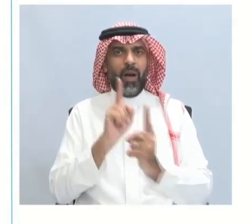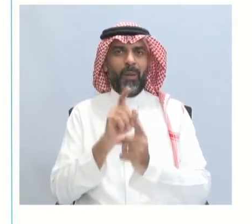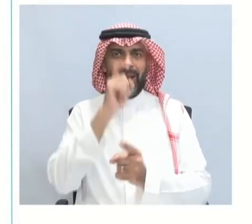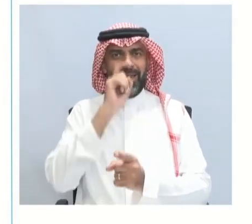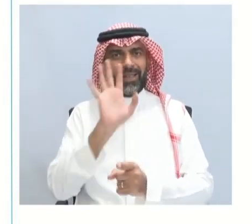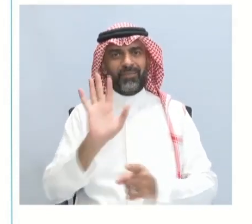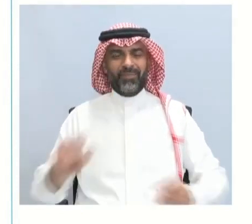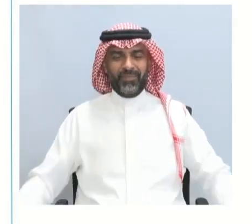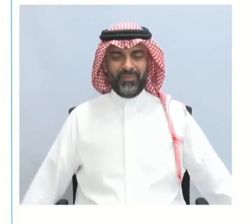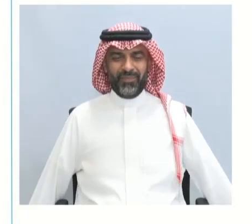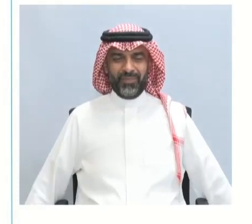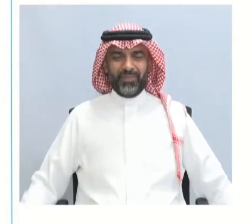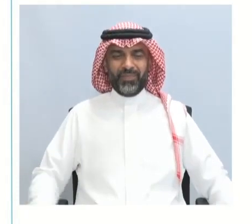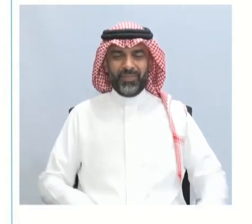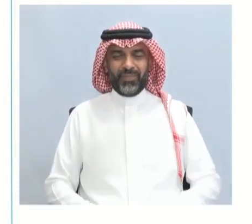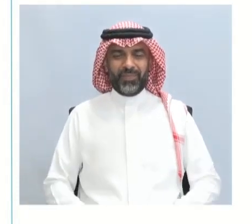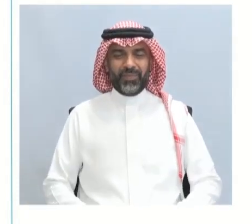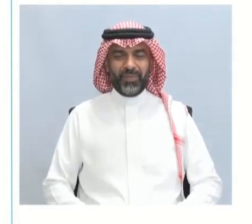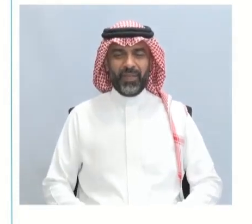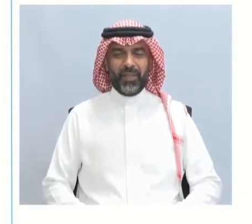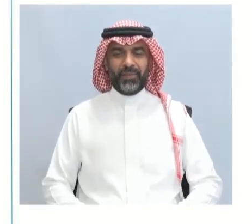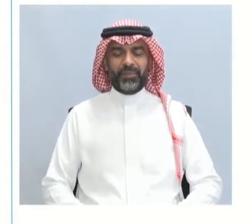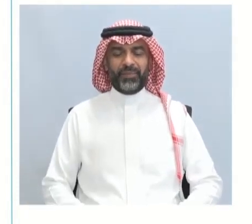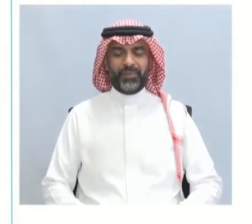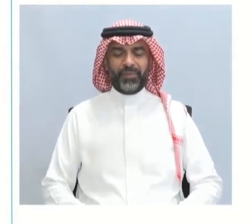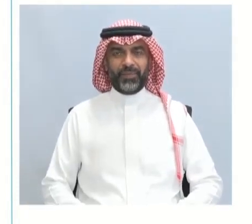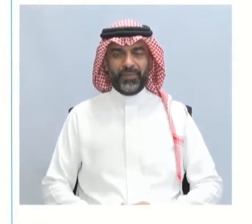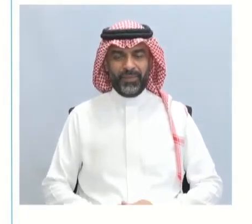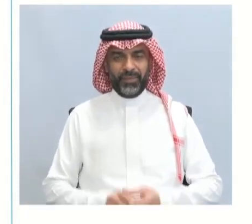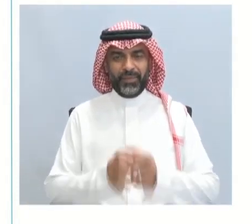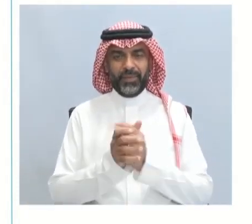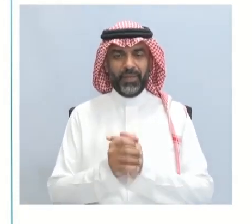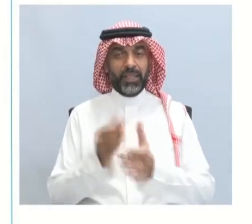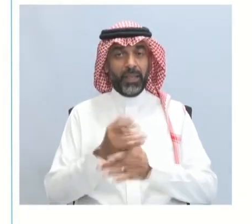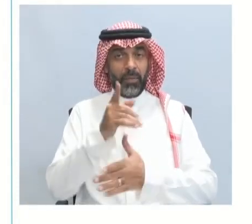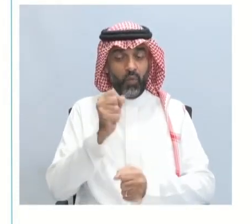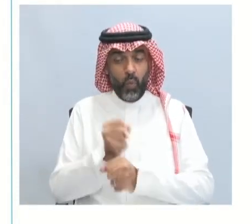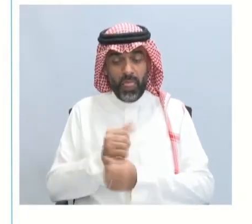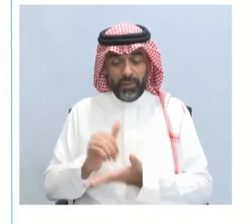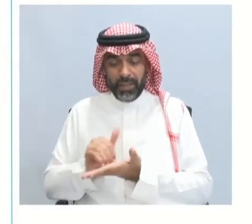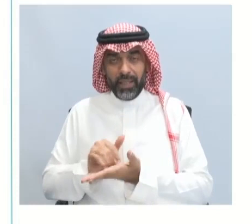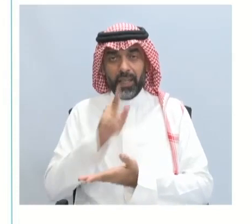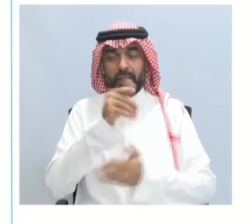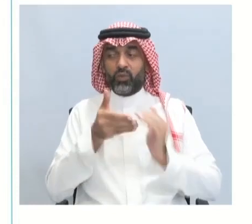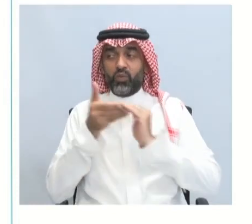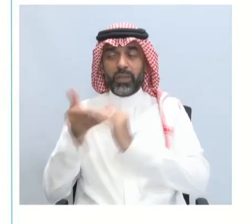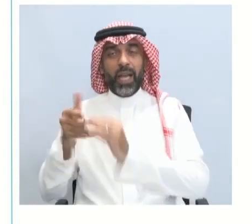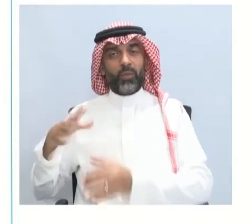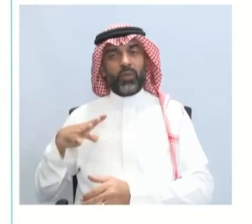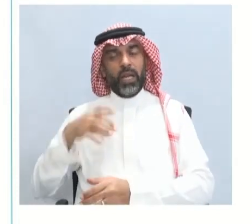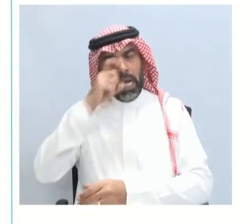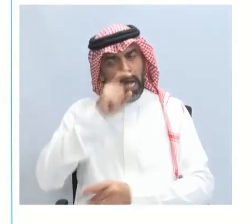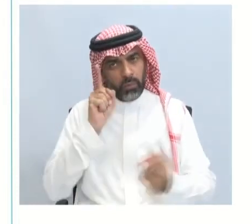ماذا يفضل لانك تعمل كمساعد له وبالتالي بد ان تفهم شخصيته وطبيعتها